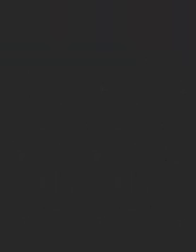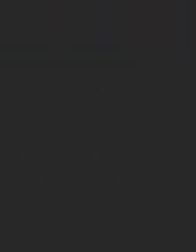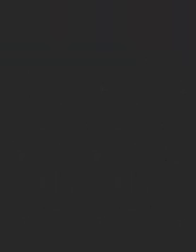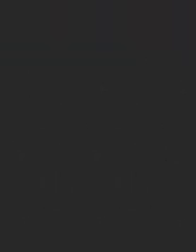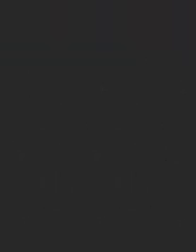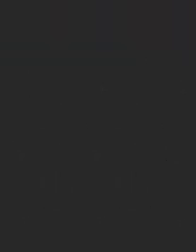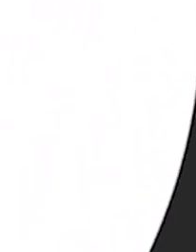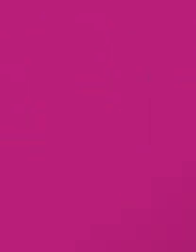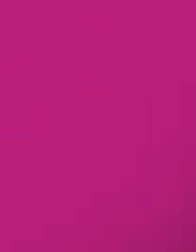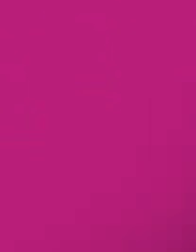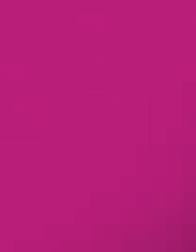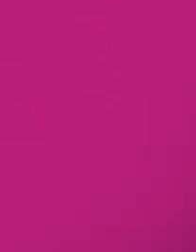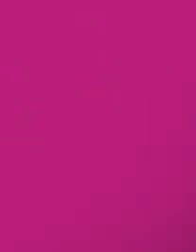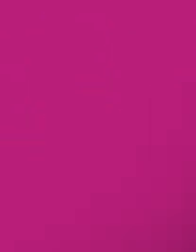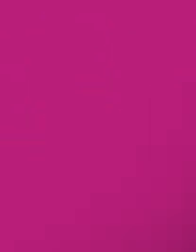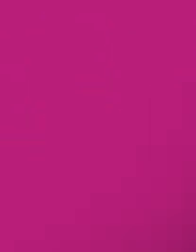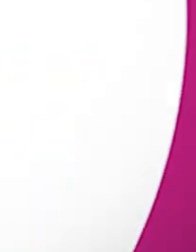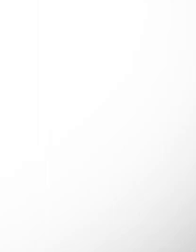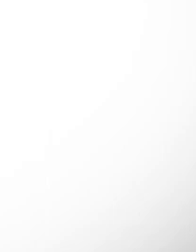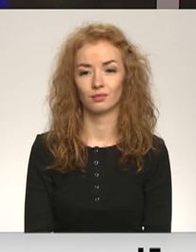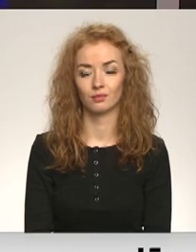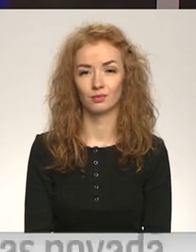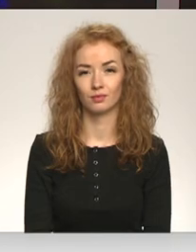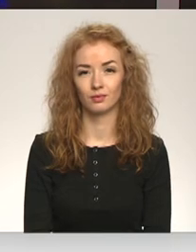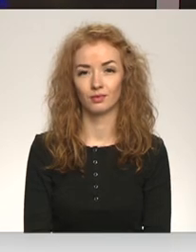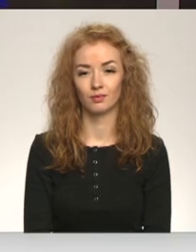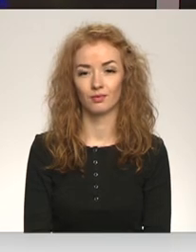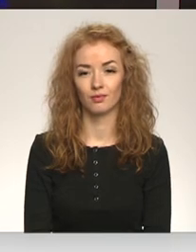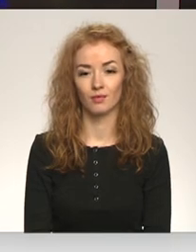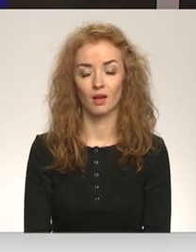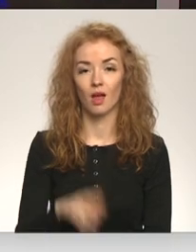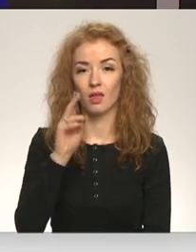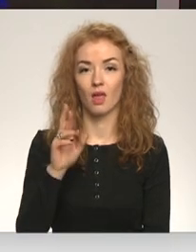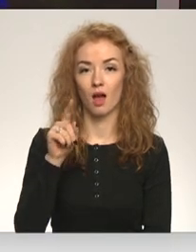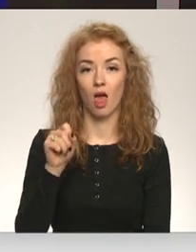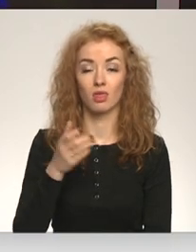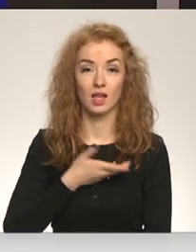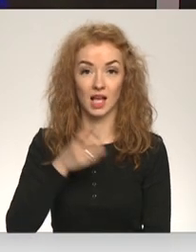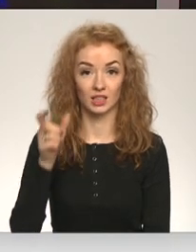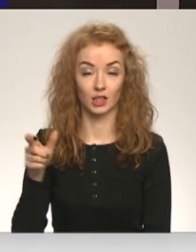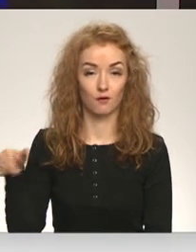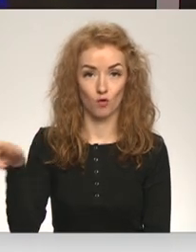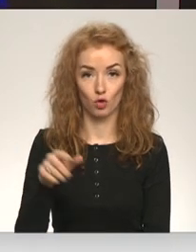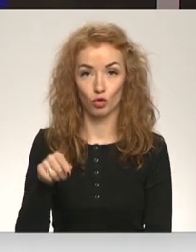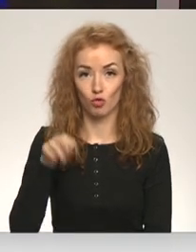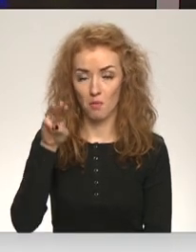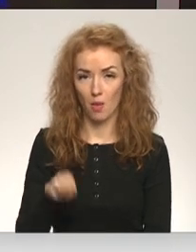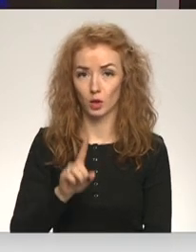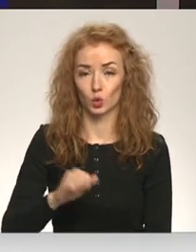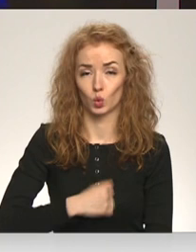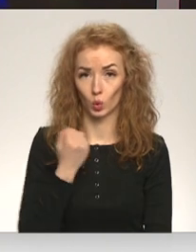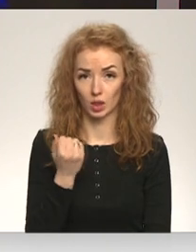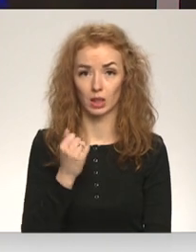Re, viss ēters ir te! Bet neredz iedzīvotāji šomēnes saskars ar lielām grūtībām, ja